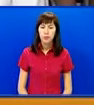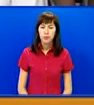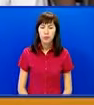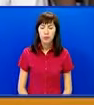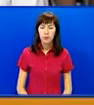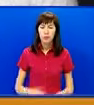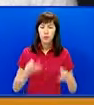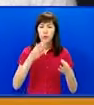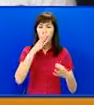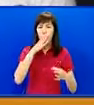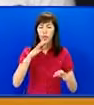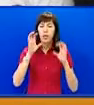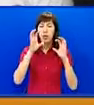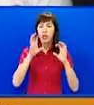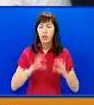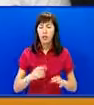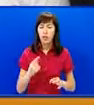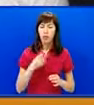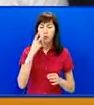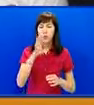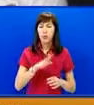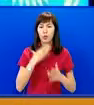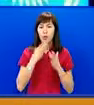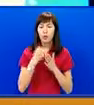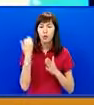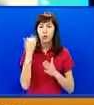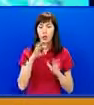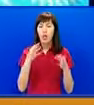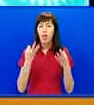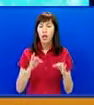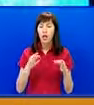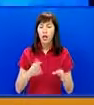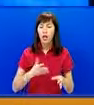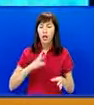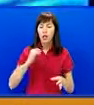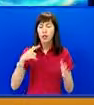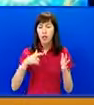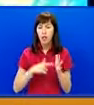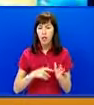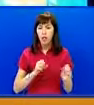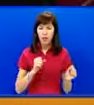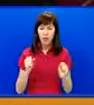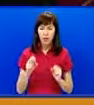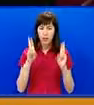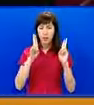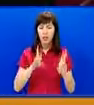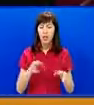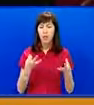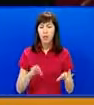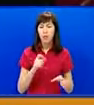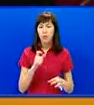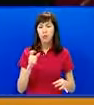За годы независимости Конституция не раз доказала свою эффективность, демократичность и нацеленность на защиту прав и свобод